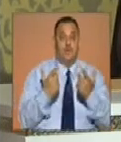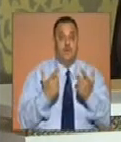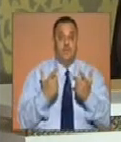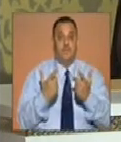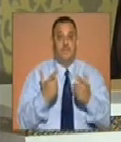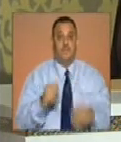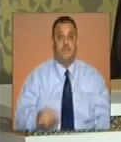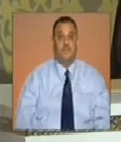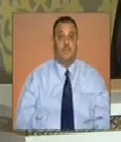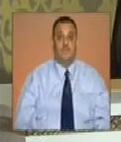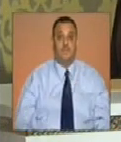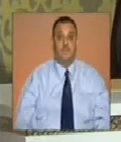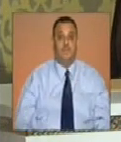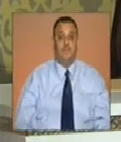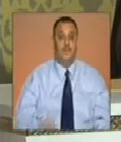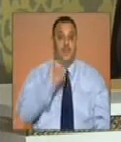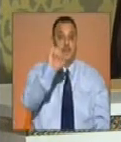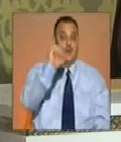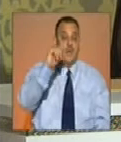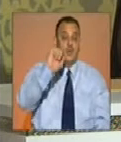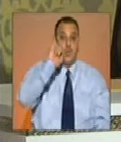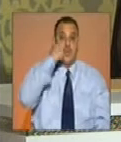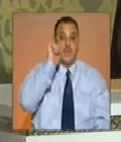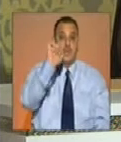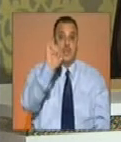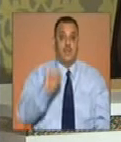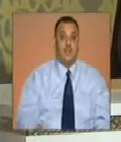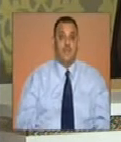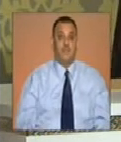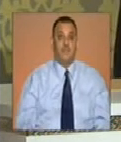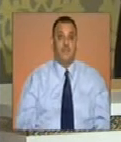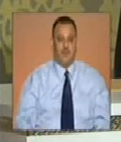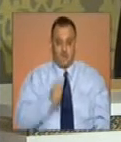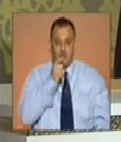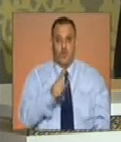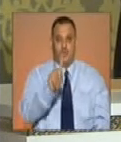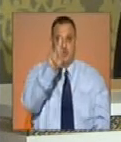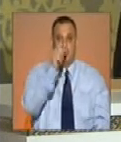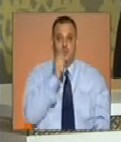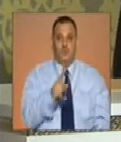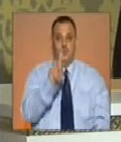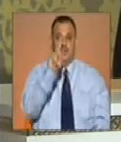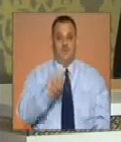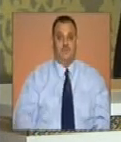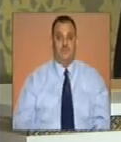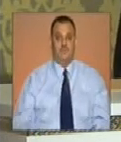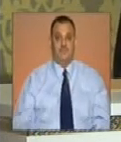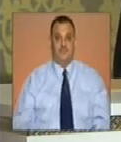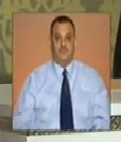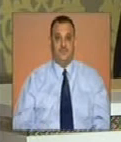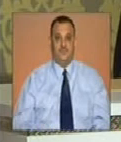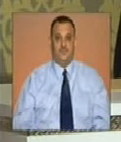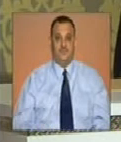يعني بالنسبة لك يعني؟ أي نعم. طيب أبشر أخوي أحمد أبشر.